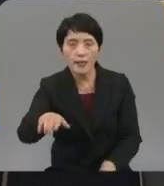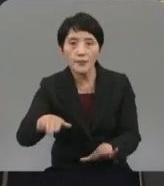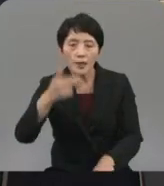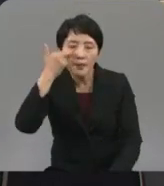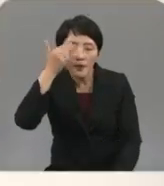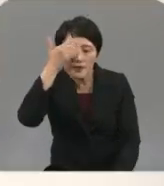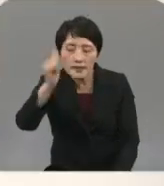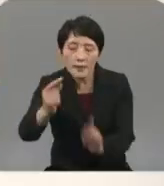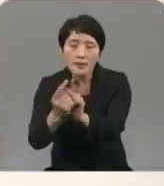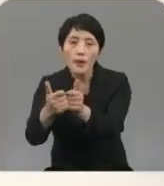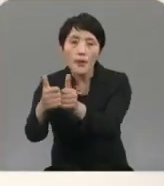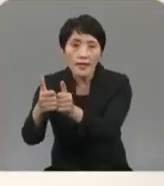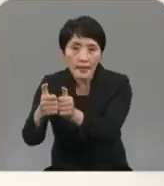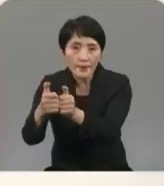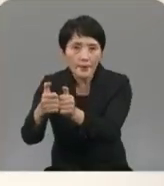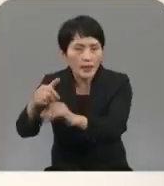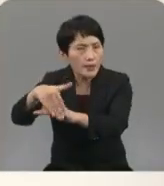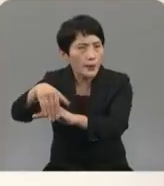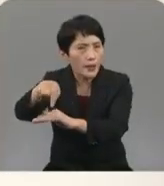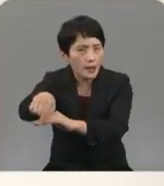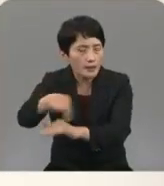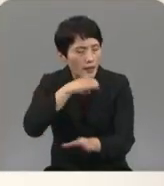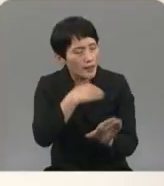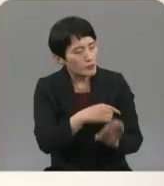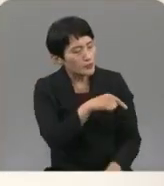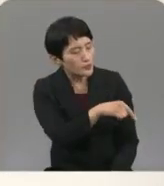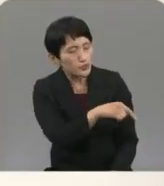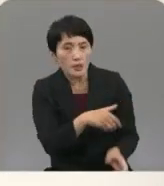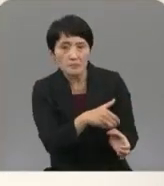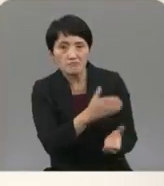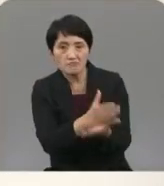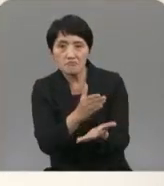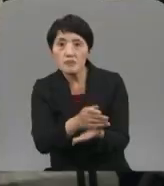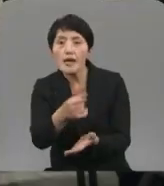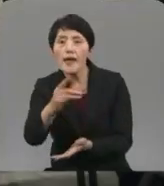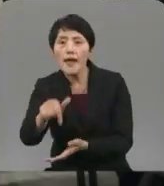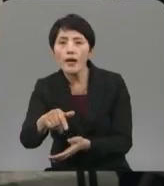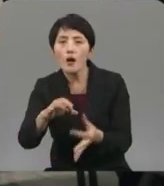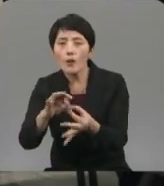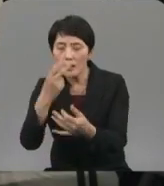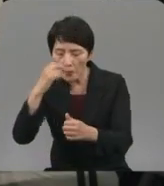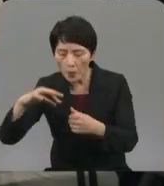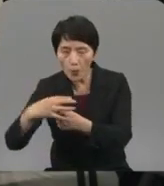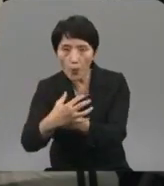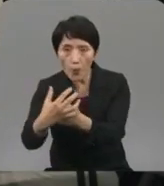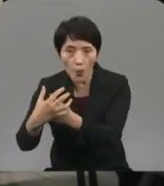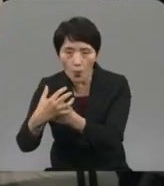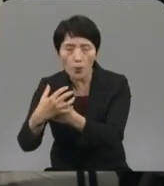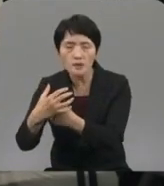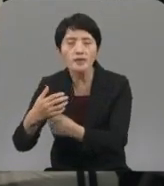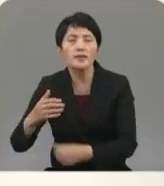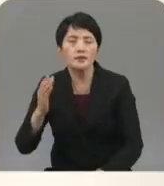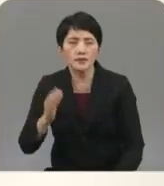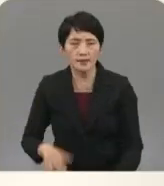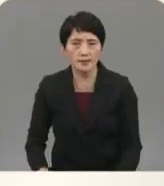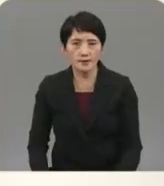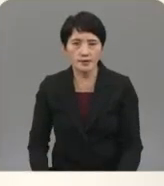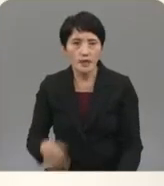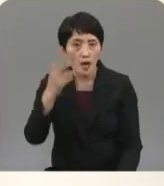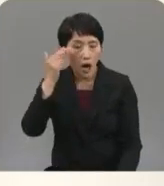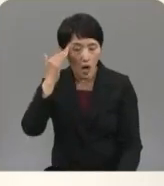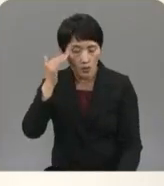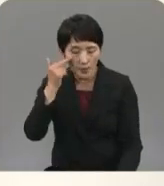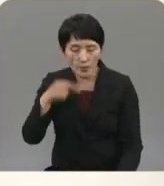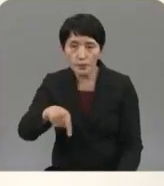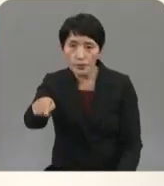und über die Ausrichtung ihrer künftigen Entwicklung tiefgründig diskutieren hieß es weiter Kim fügt den zu dass Jungs